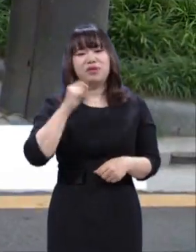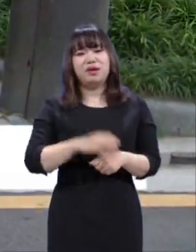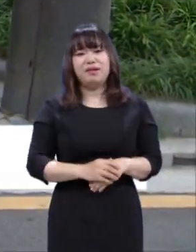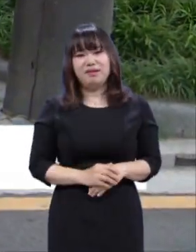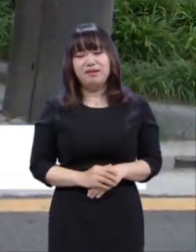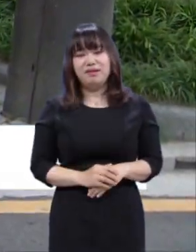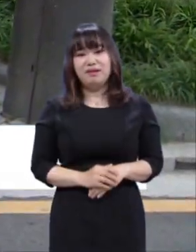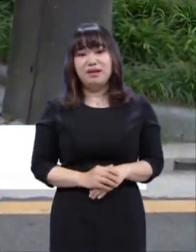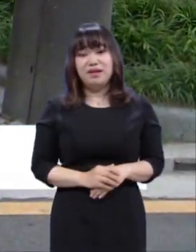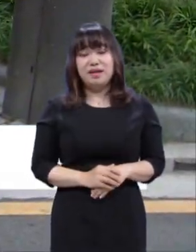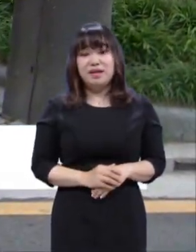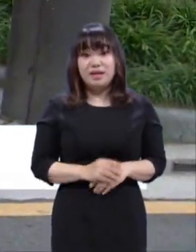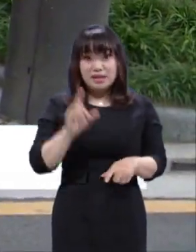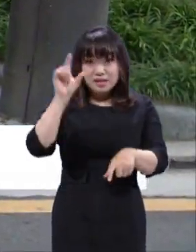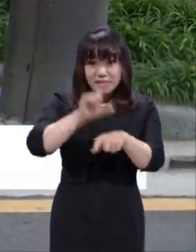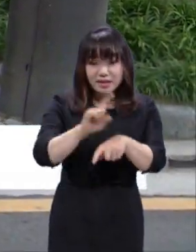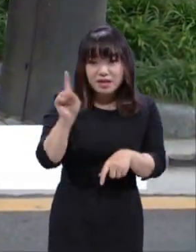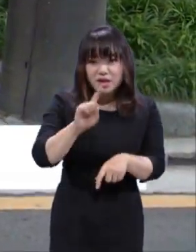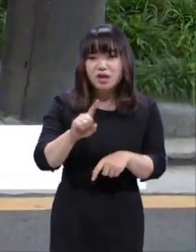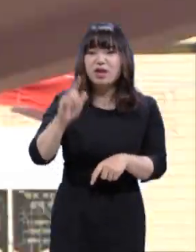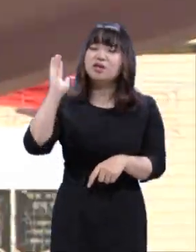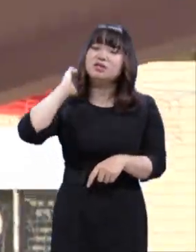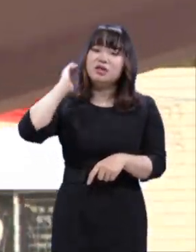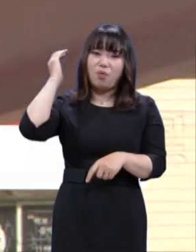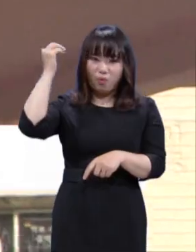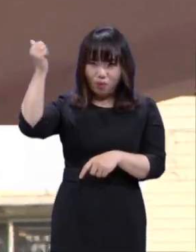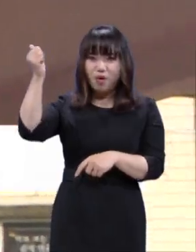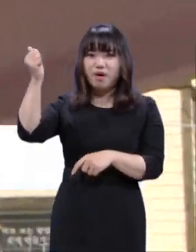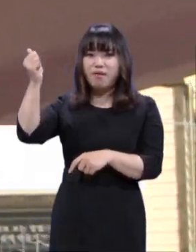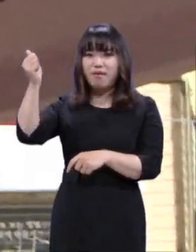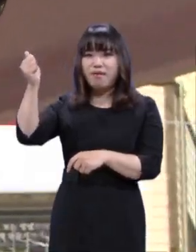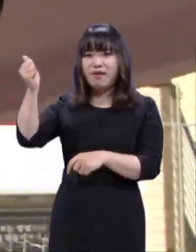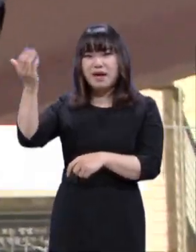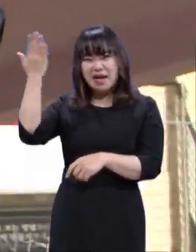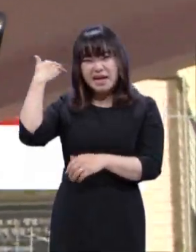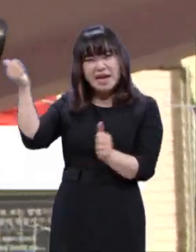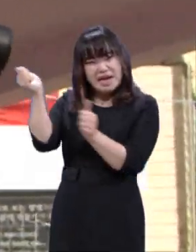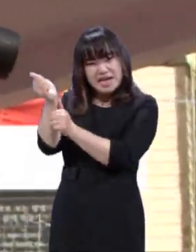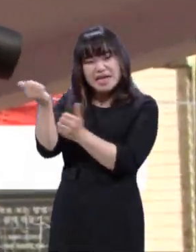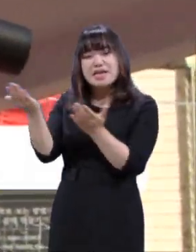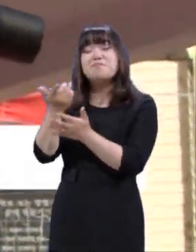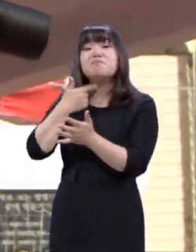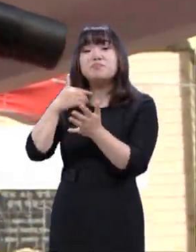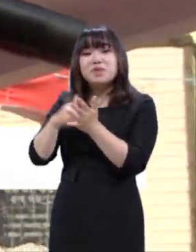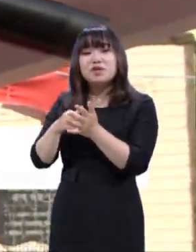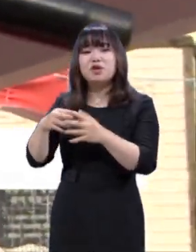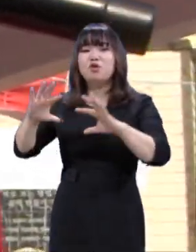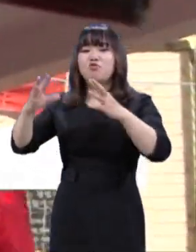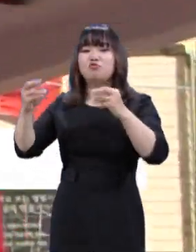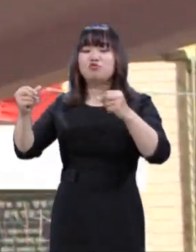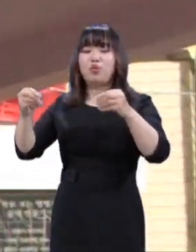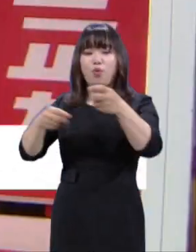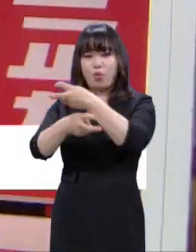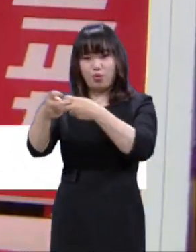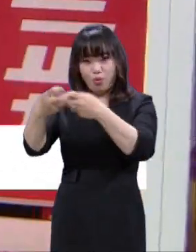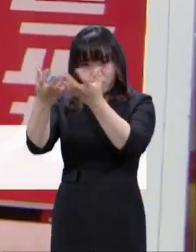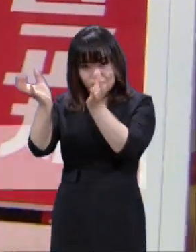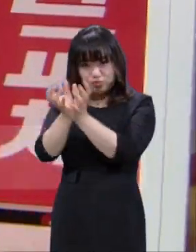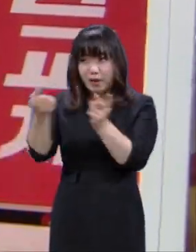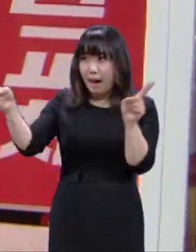강조합니다. 그런 만큼 청와대 민정수석실 근무 경험을 바탕으로 국토교통부와 서울시 등의